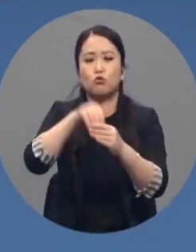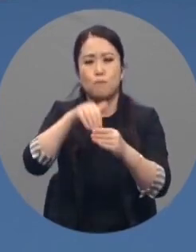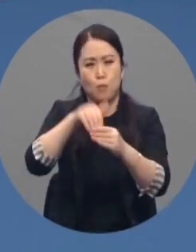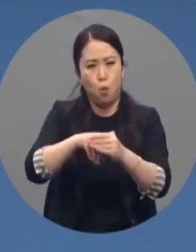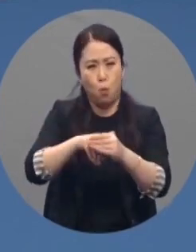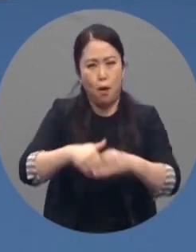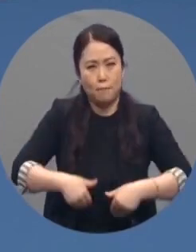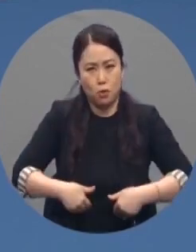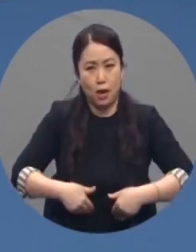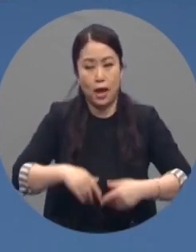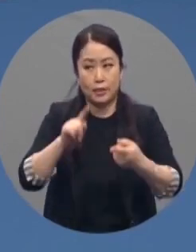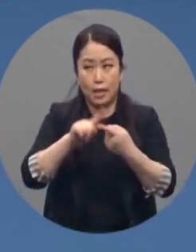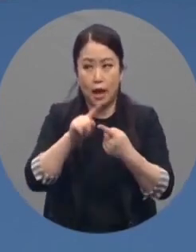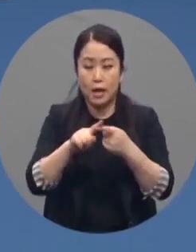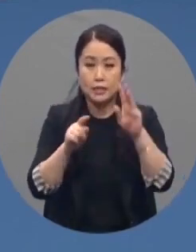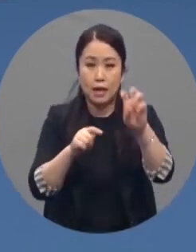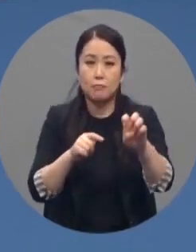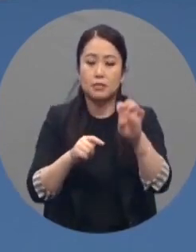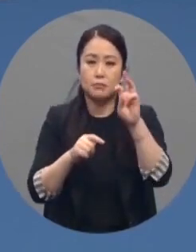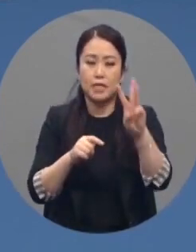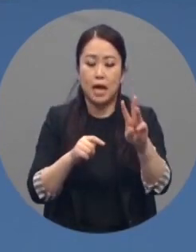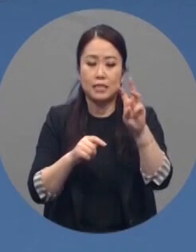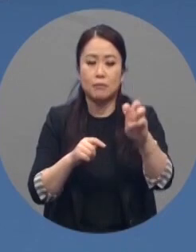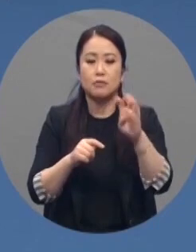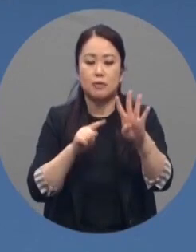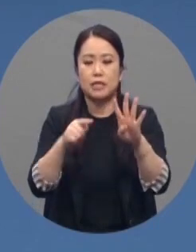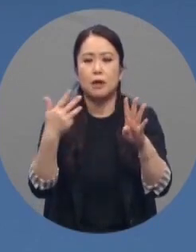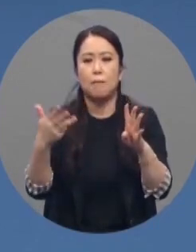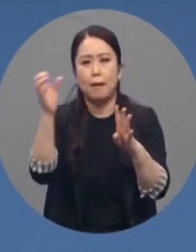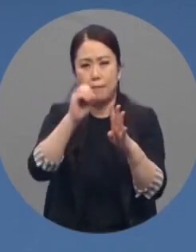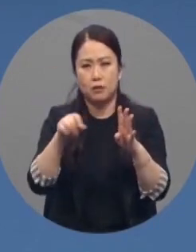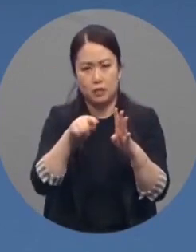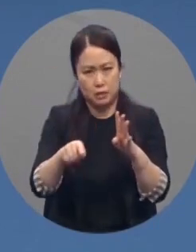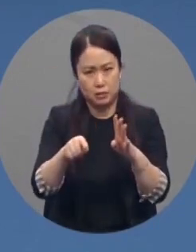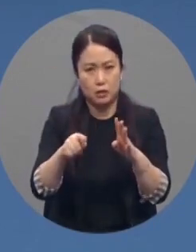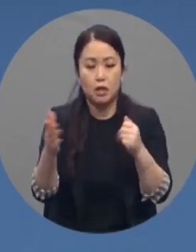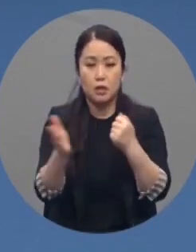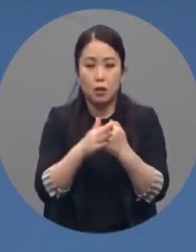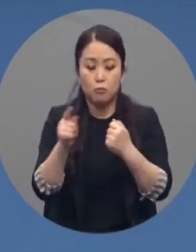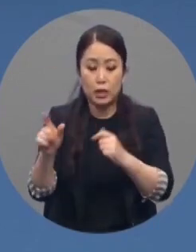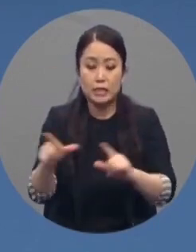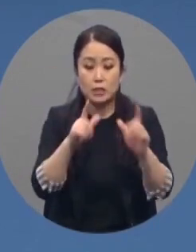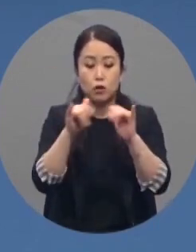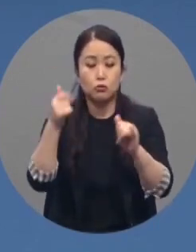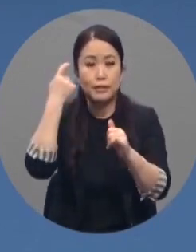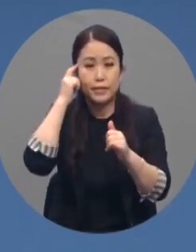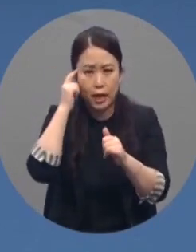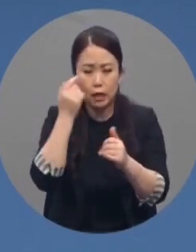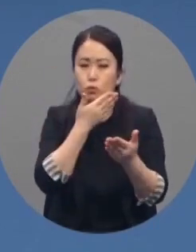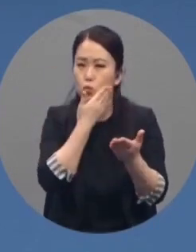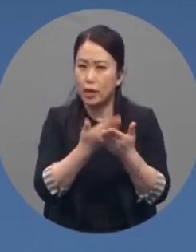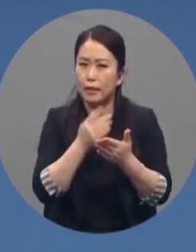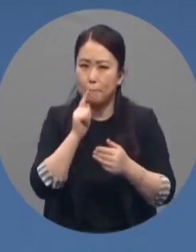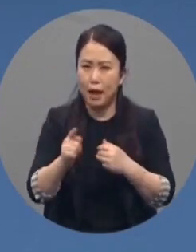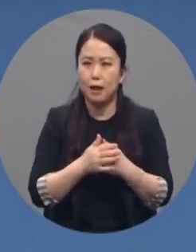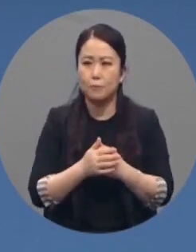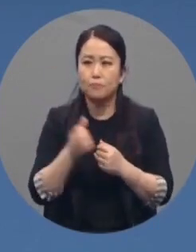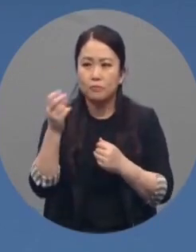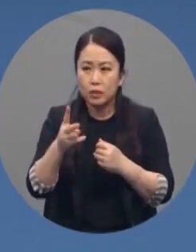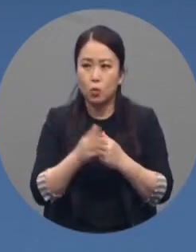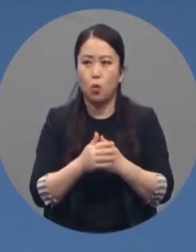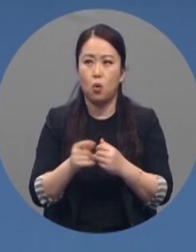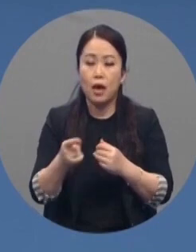차지해 지역 주민의 의견 수렴을 강조했습니다 정부의 에너지 정책 방향은 원전 48.3%,